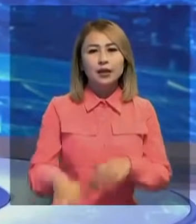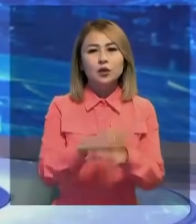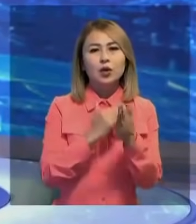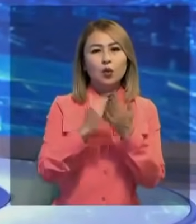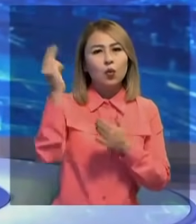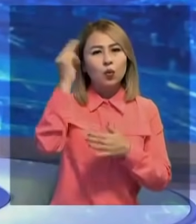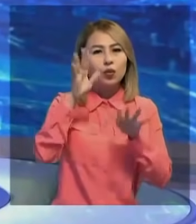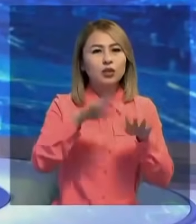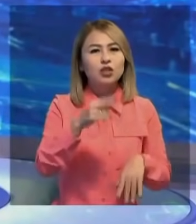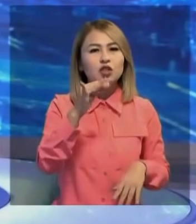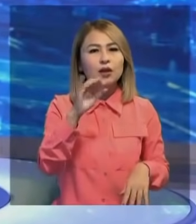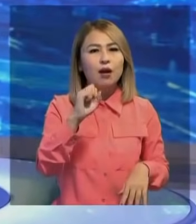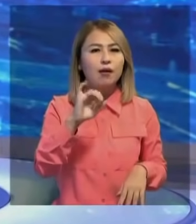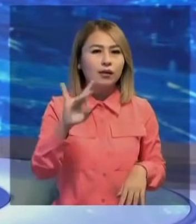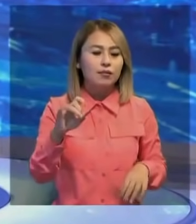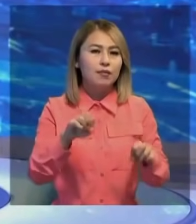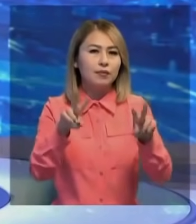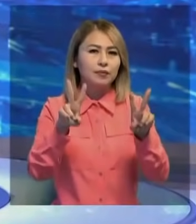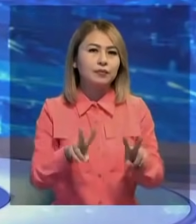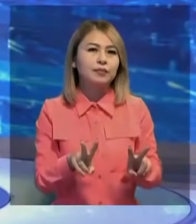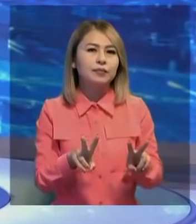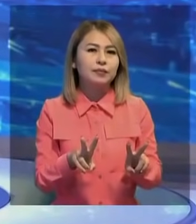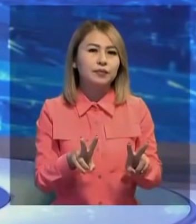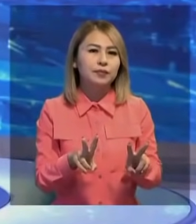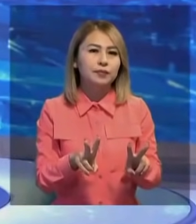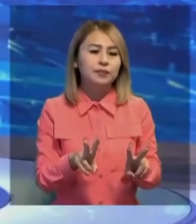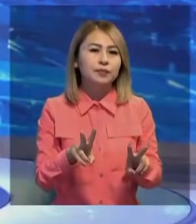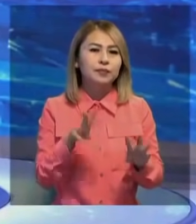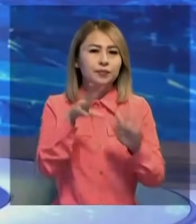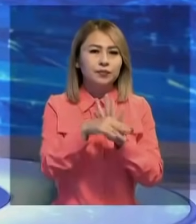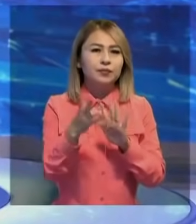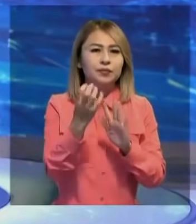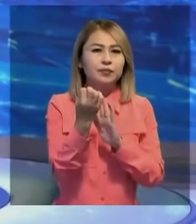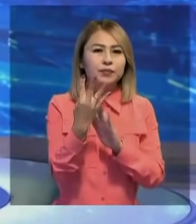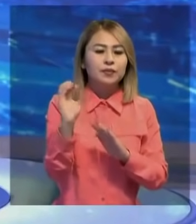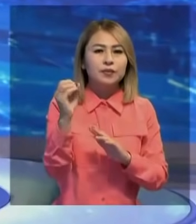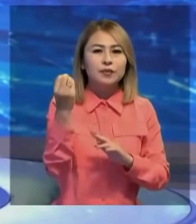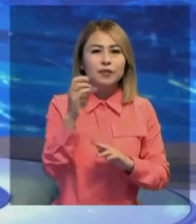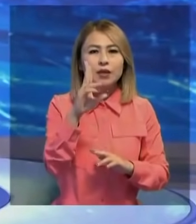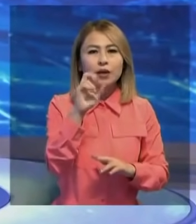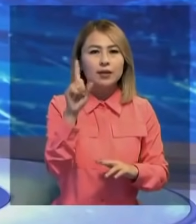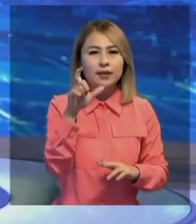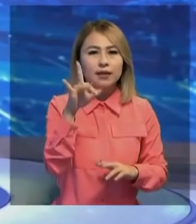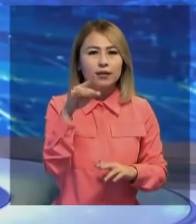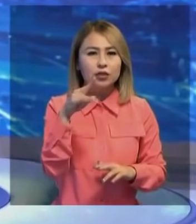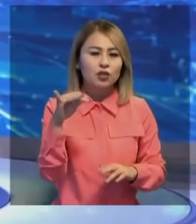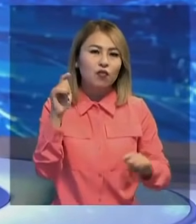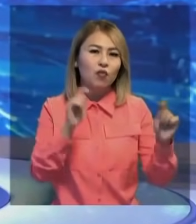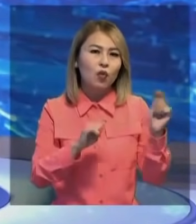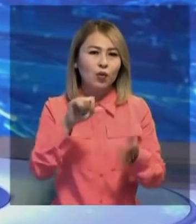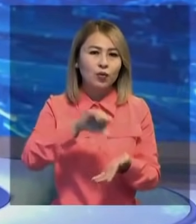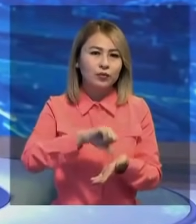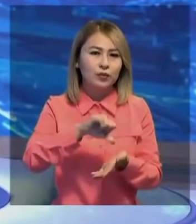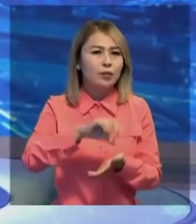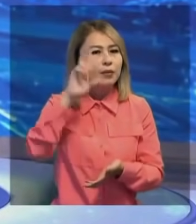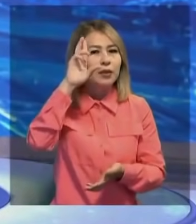Елдегі жоғарғы оқу орындарына GR мамандығын енгізу қажет. Бұл туралы 14-ші Еуразиялық Қаз